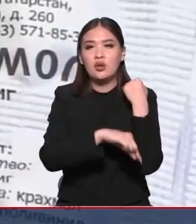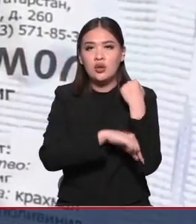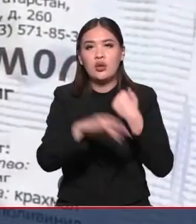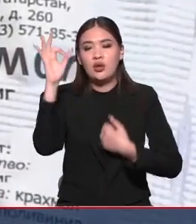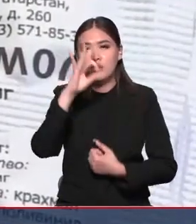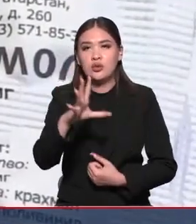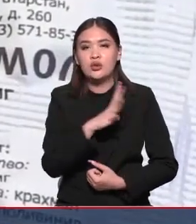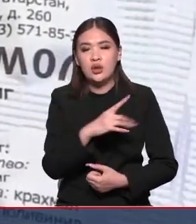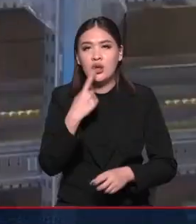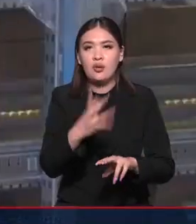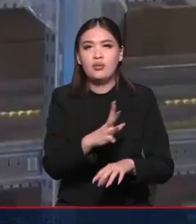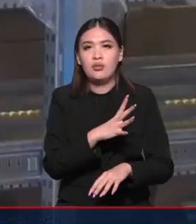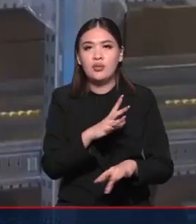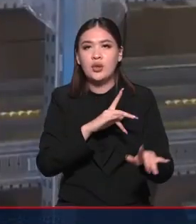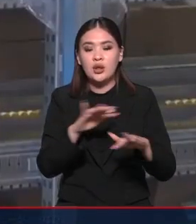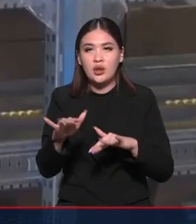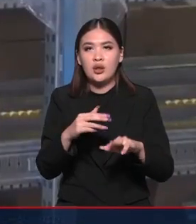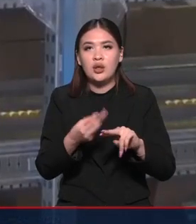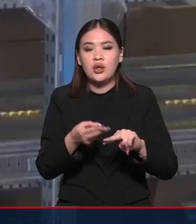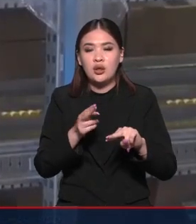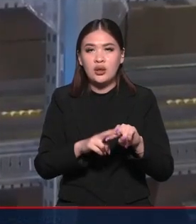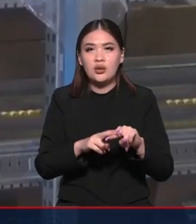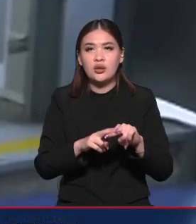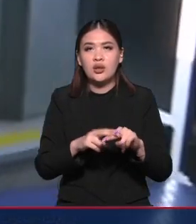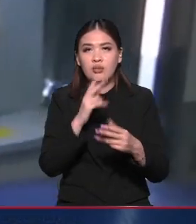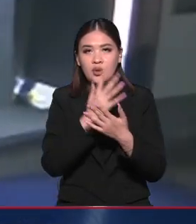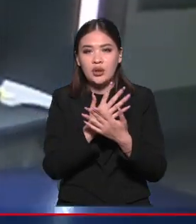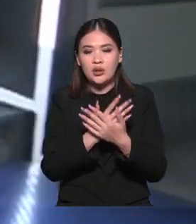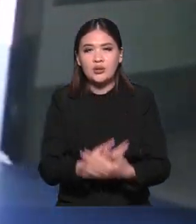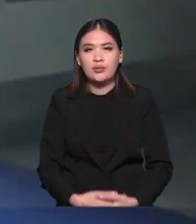ұшырған 8 миллиард теңгенің ізіне түскен. Алтынбек Әмит, Нұрәлі Құдайберген, Жібек жолы.